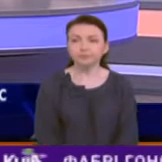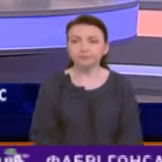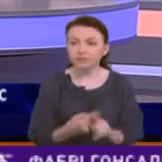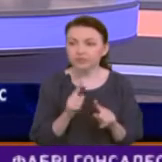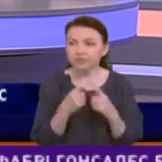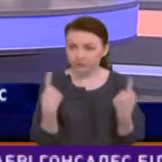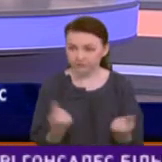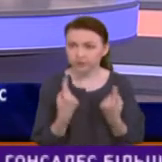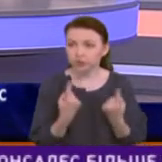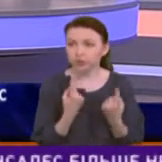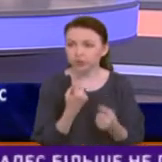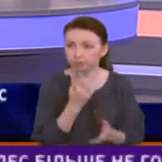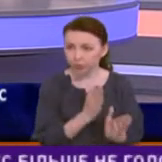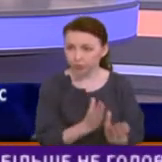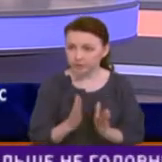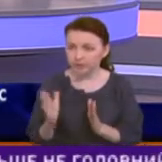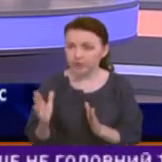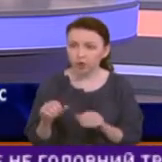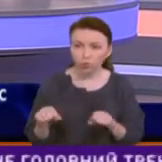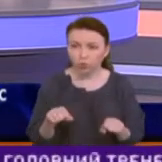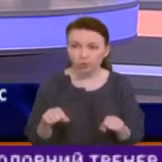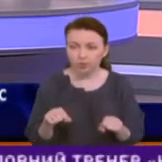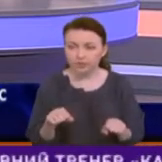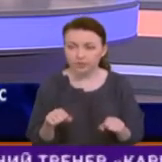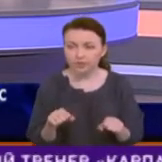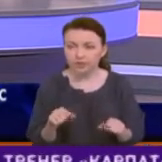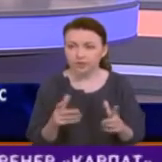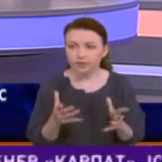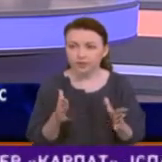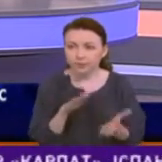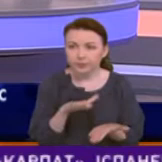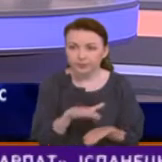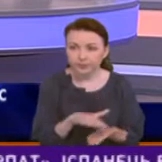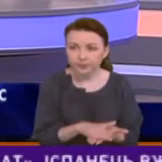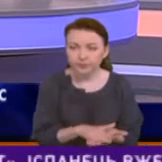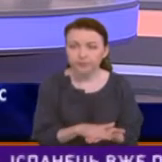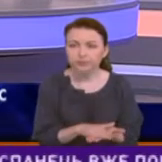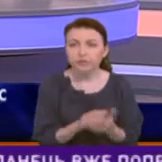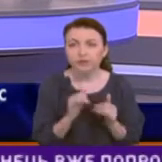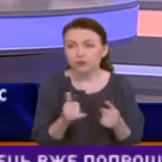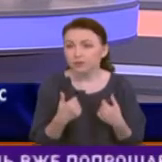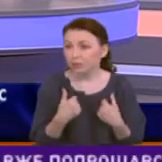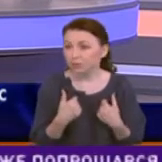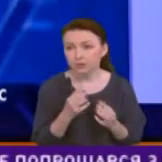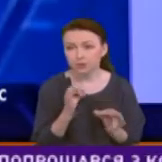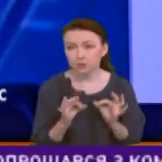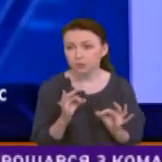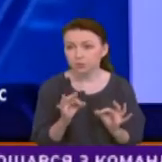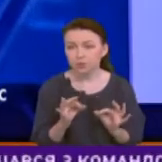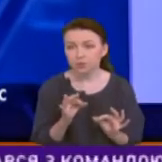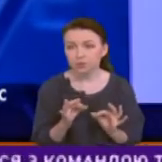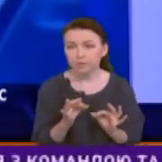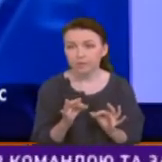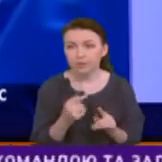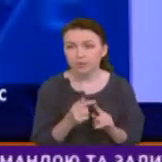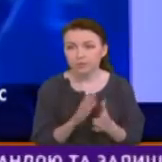звичний процес утряски чи утрузки, чи що це? Ну, для мене це абсолютно нормальна, така,